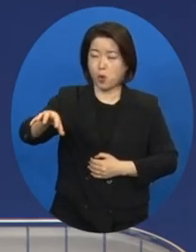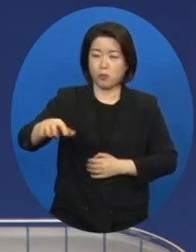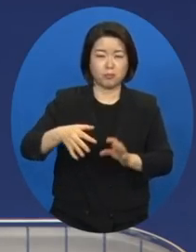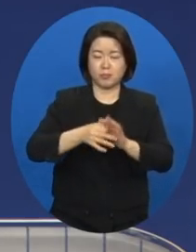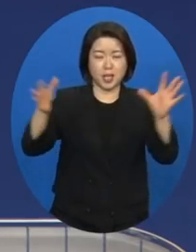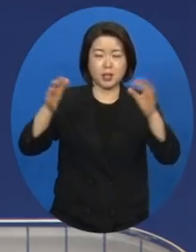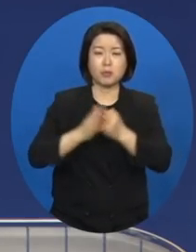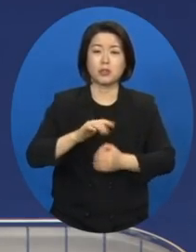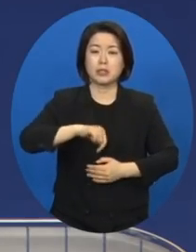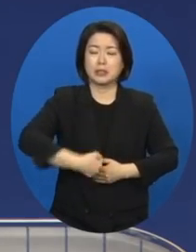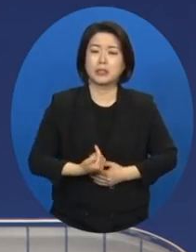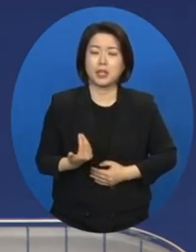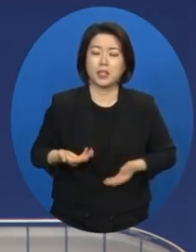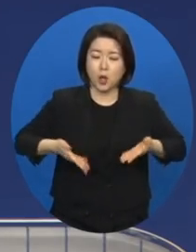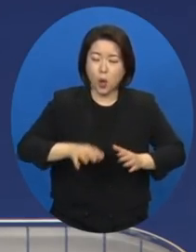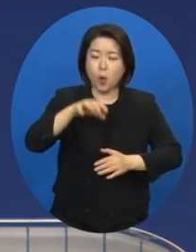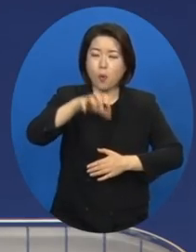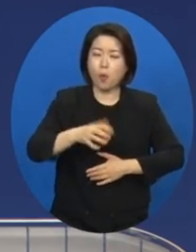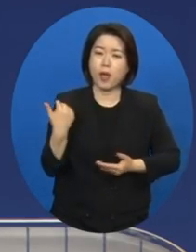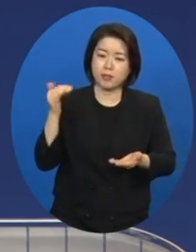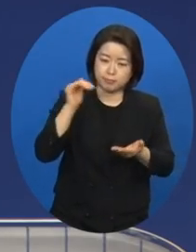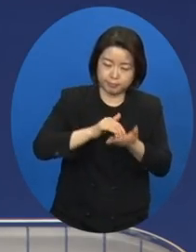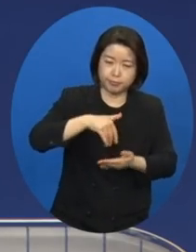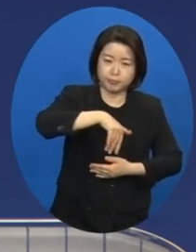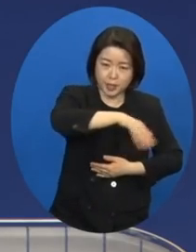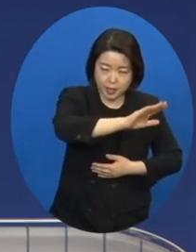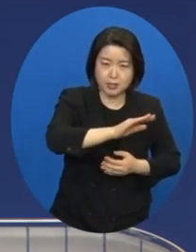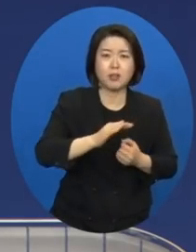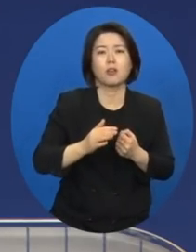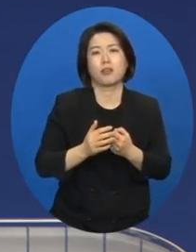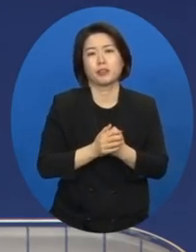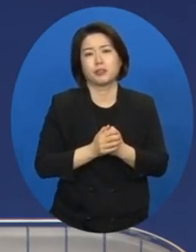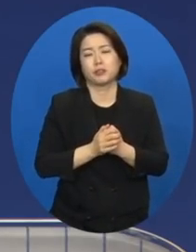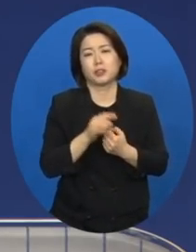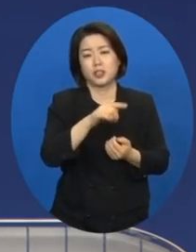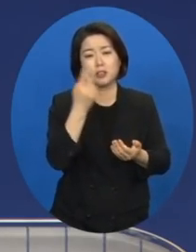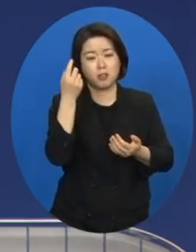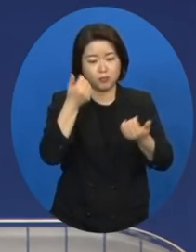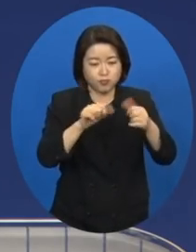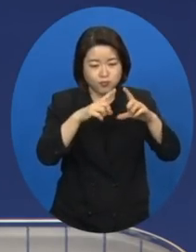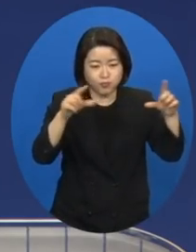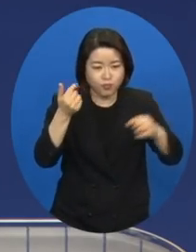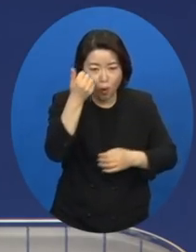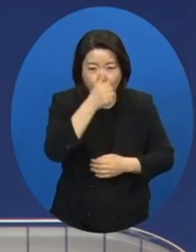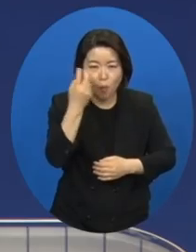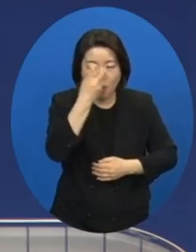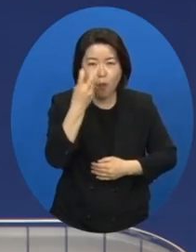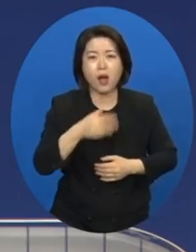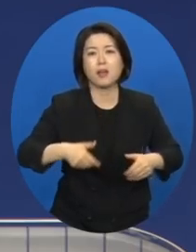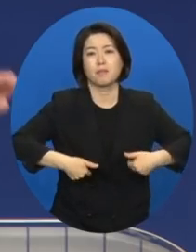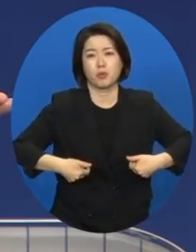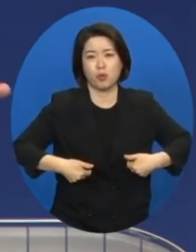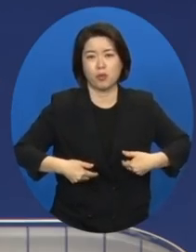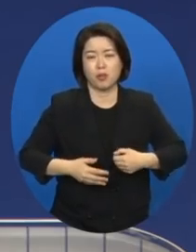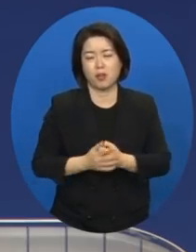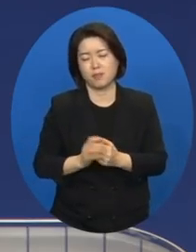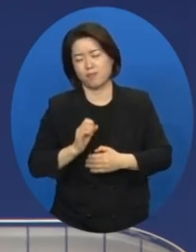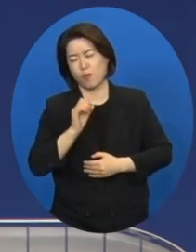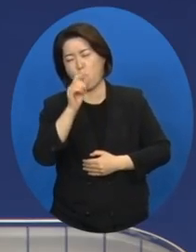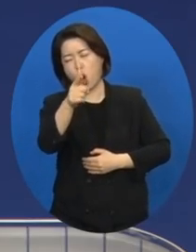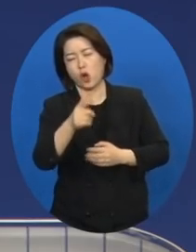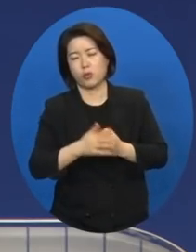등록을 해야만 했습니다. 2절에 첫 번째 호적 등록이 있었다. 그러니까 요셉과 마리아도 힘들어도 고향을 가야 되는